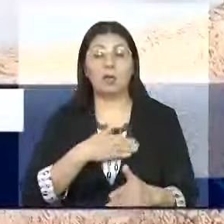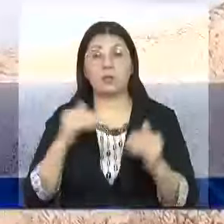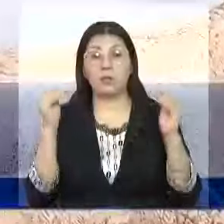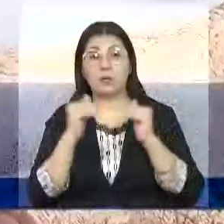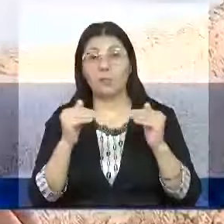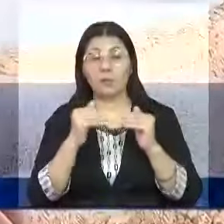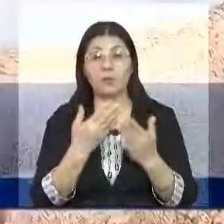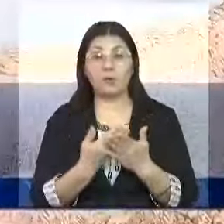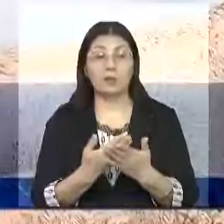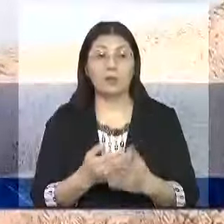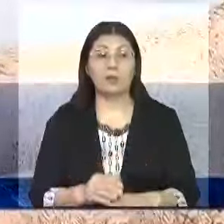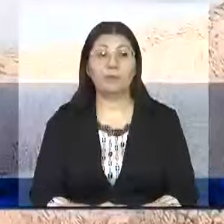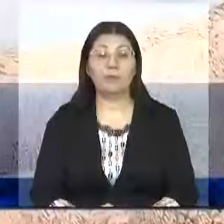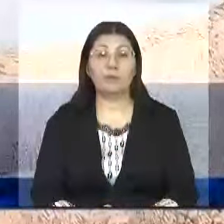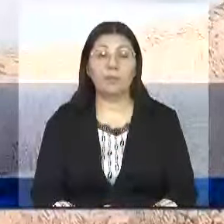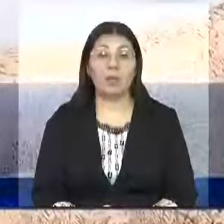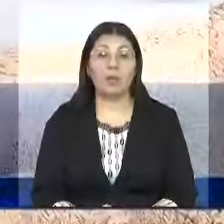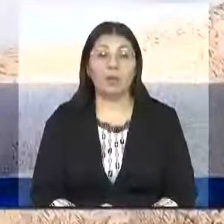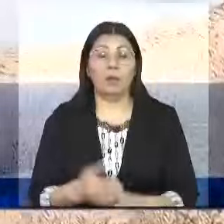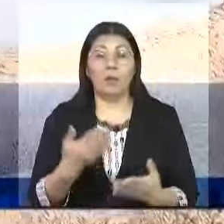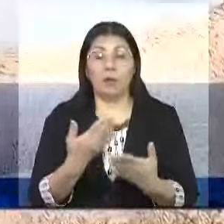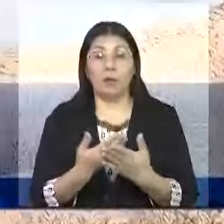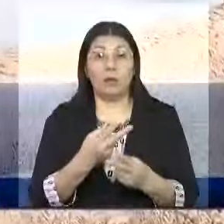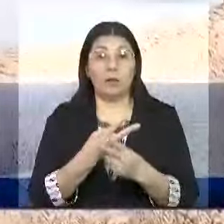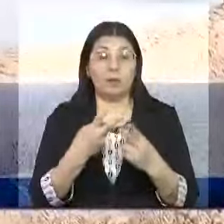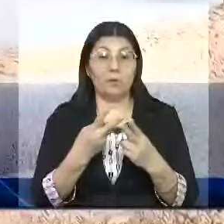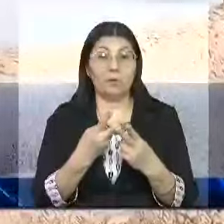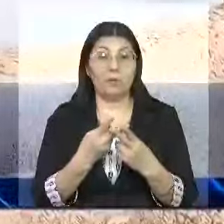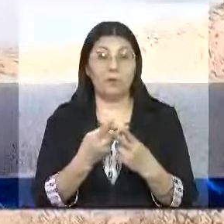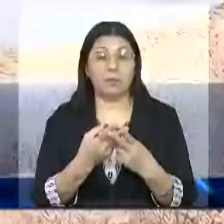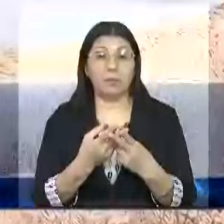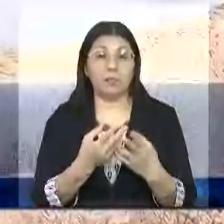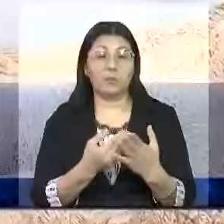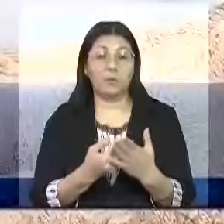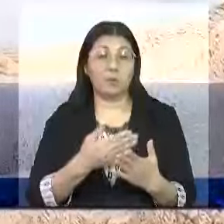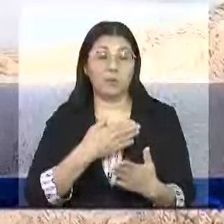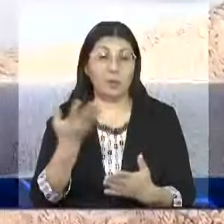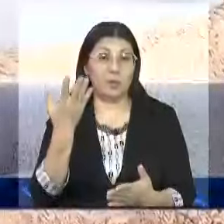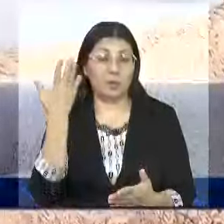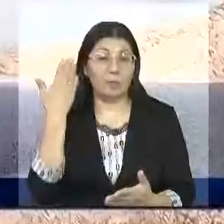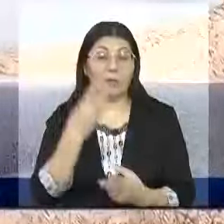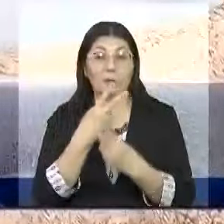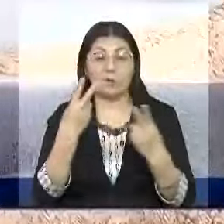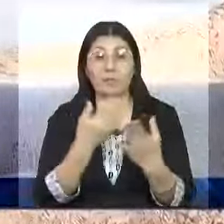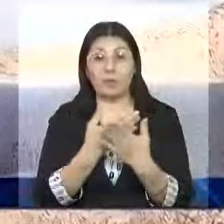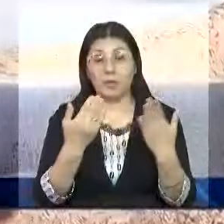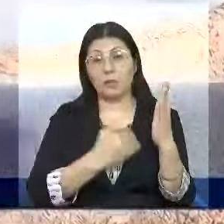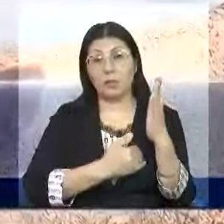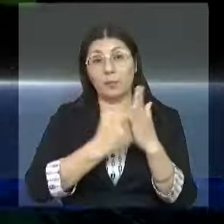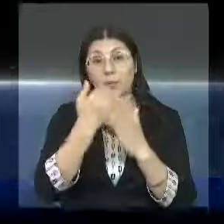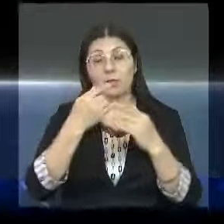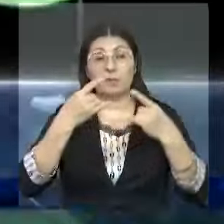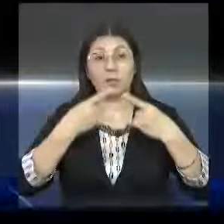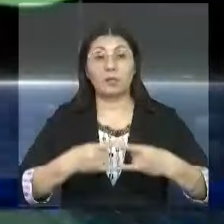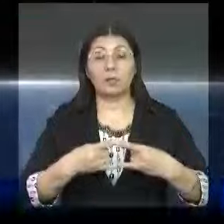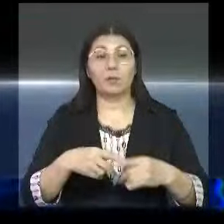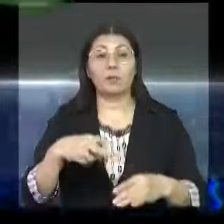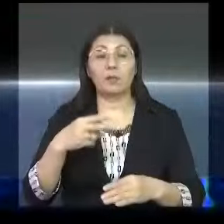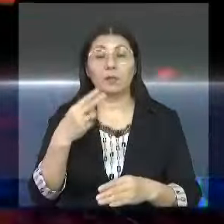что они не растеряли своих способностей а будут пока мировые вершины имы когда-нибудь увидим их на Голубых экранах